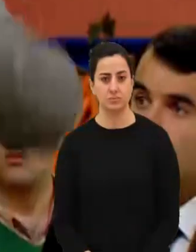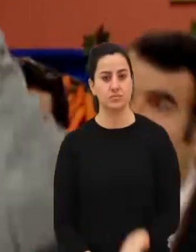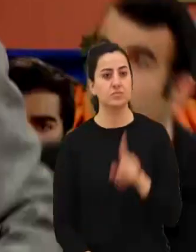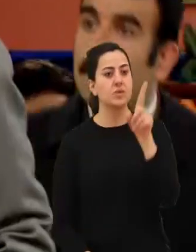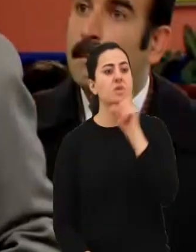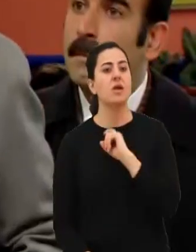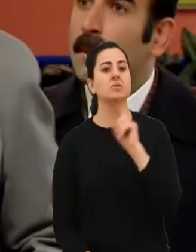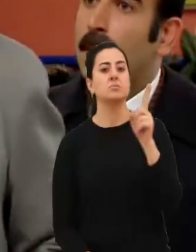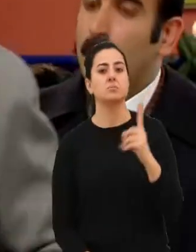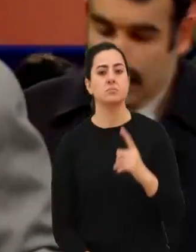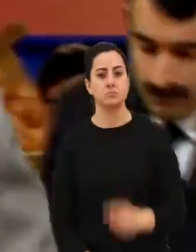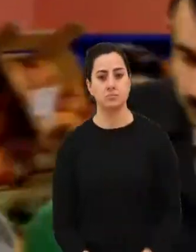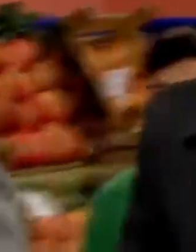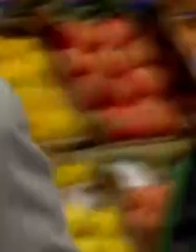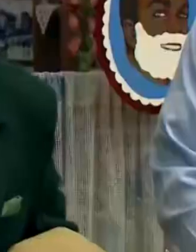Yanılıyorsunuz başkanım.